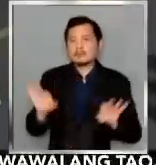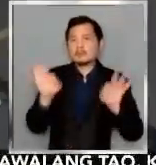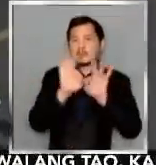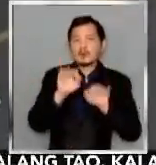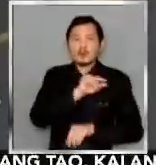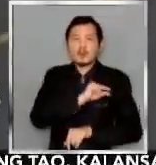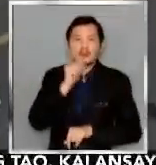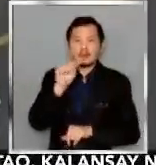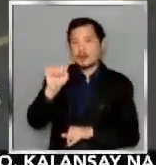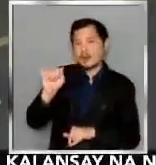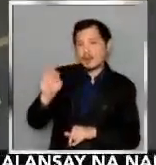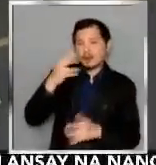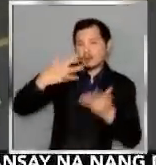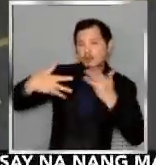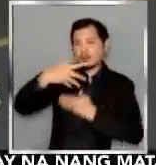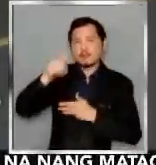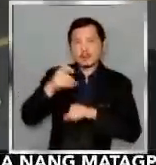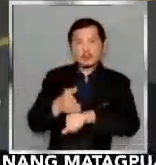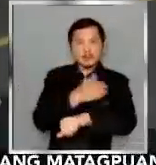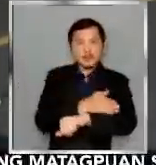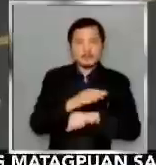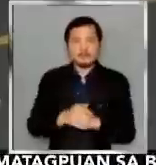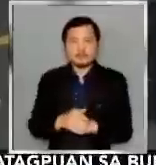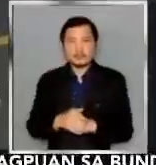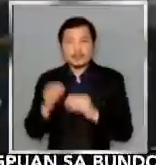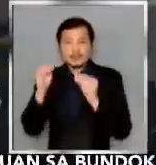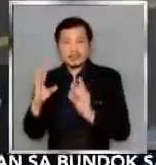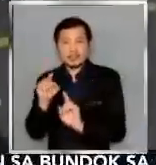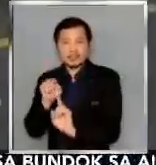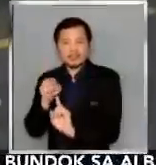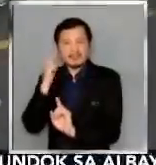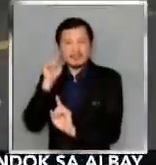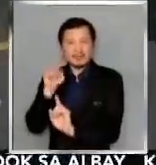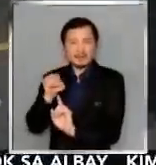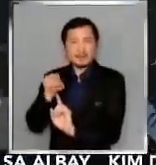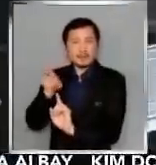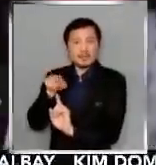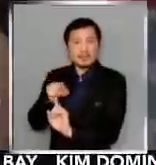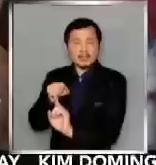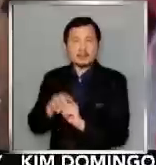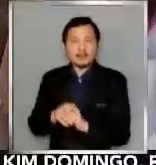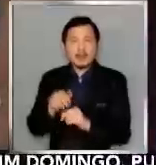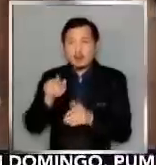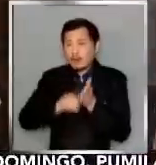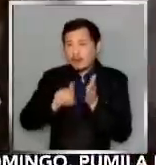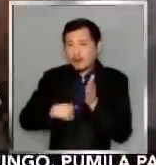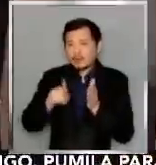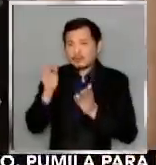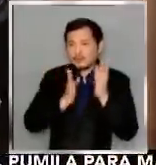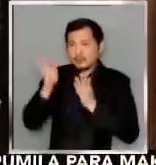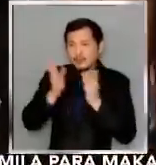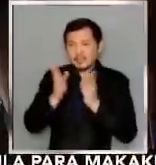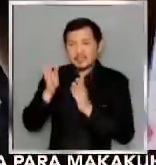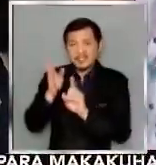ventilasyon. Sa Pilipinas, ayon kay Professor Joshua Agar, Air Quality Fellow sa UP Building Research Service, ang problema sa